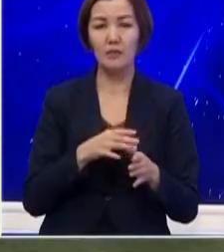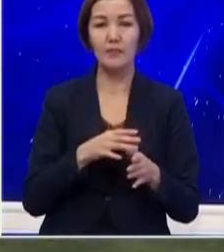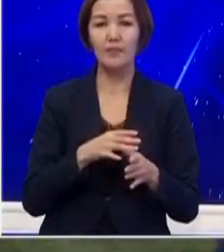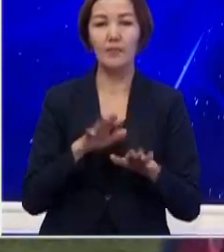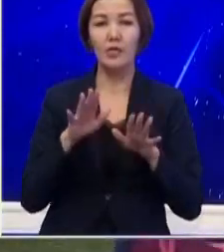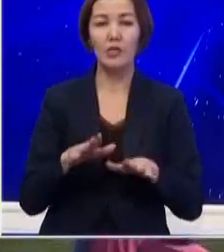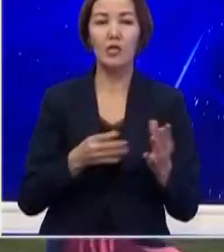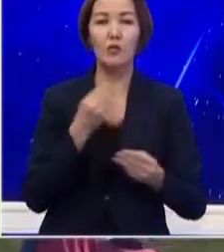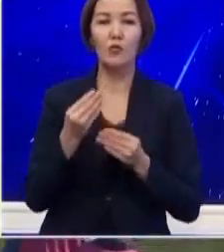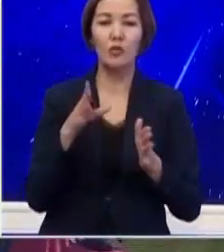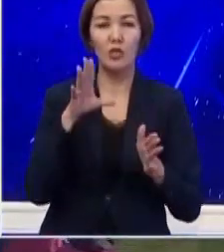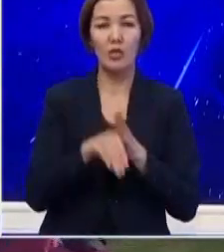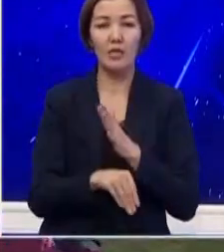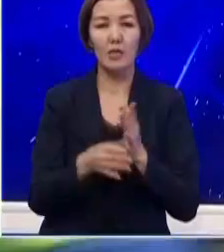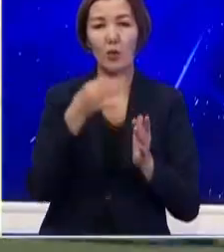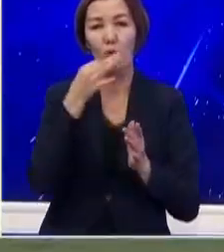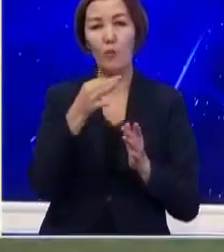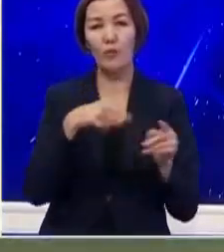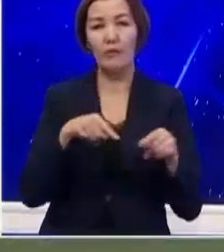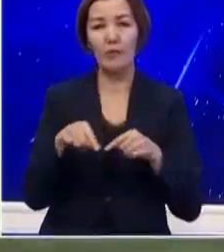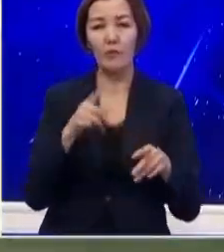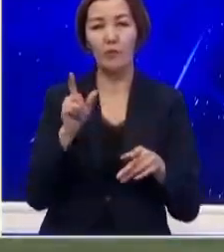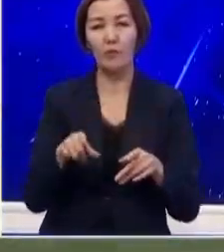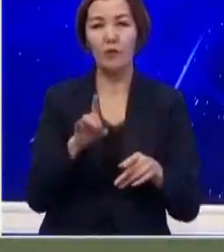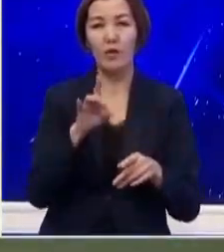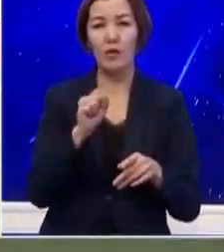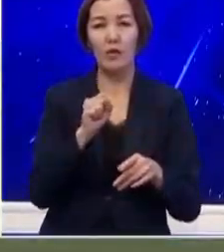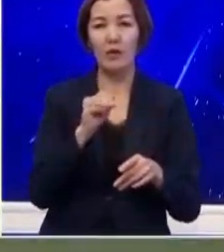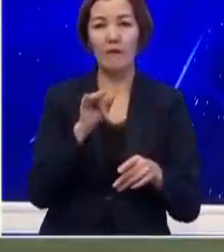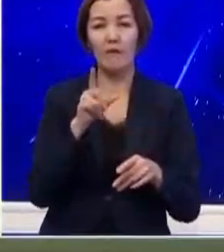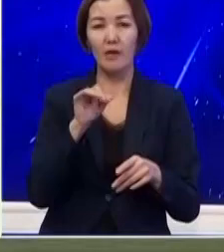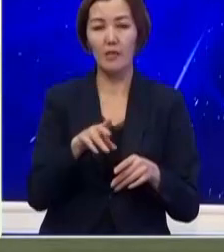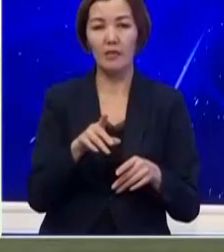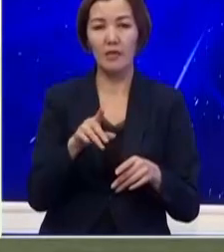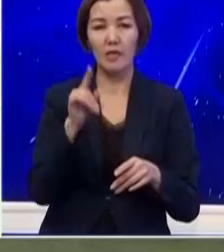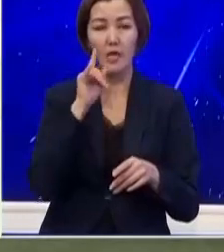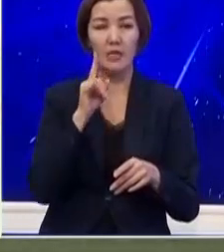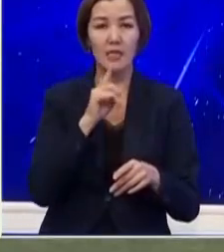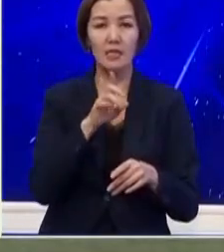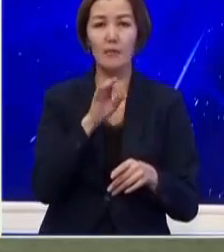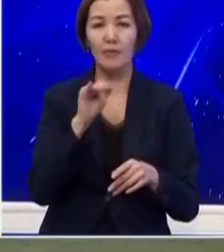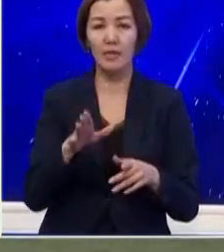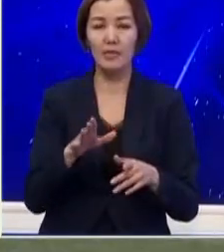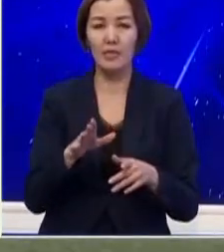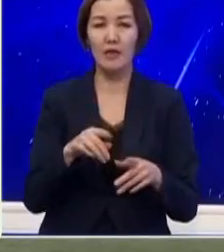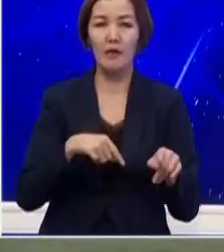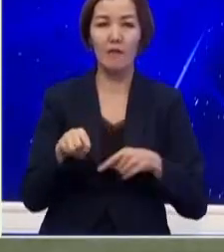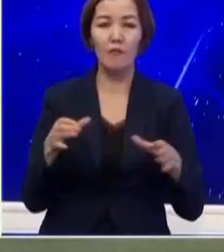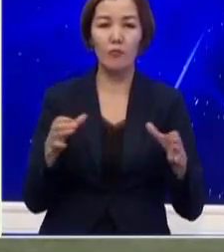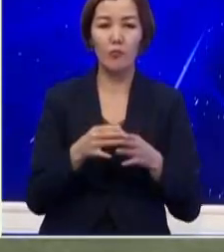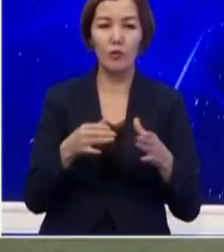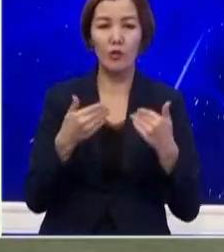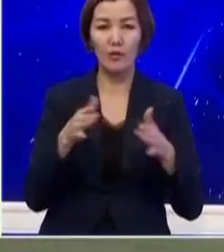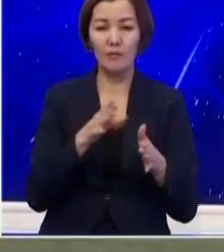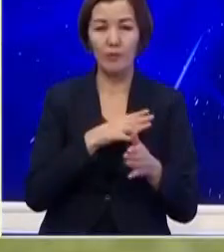Жергілікті ойыншылардың ішіндегі тәжірибелі аяқдопшылардың бірі Рафхат Аслан. Ол Қазақстан-Бразилия жобасы, Оле Бразиль футбол академиясының